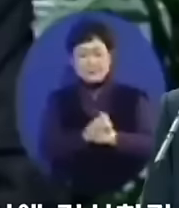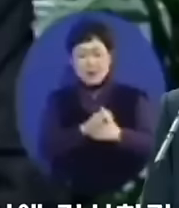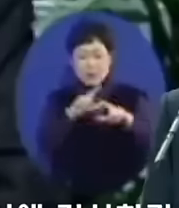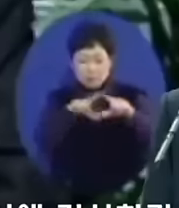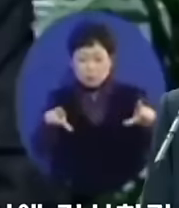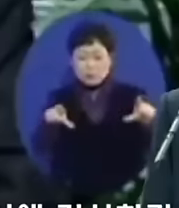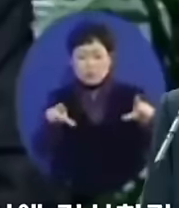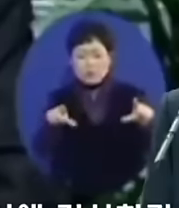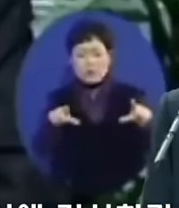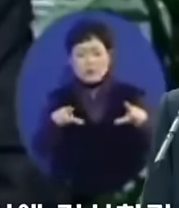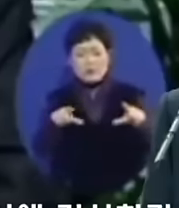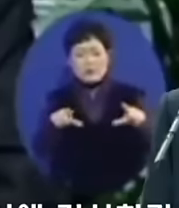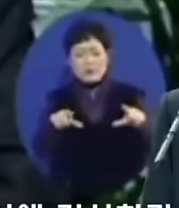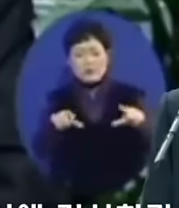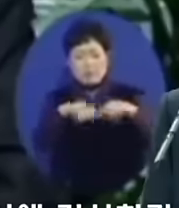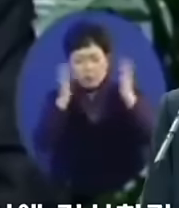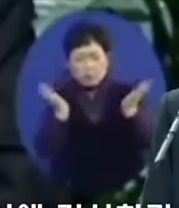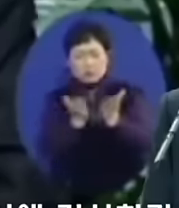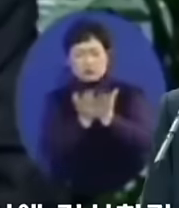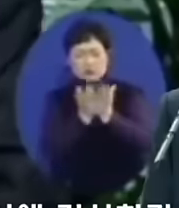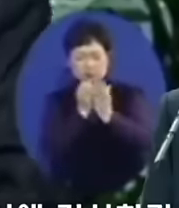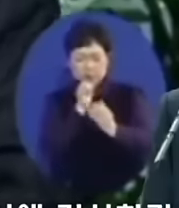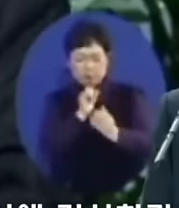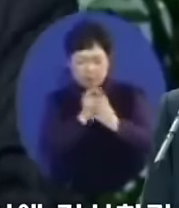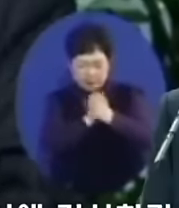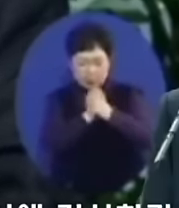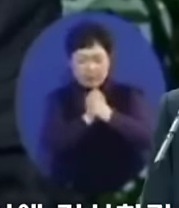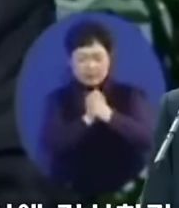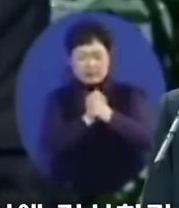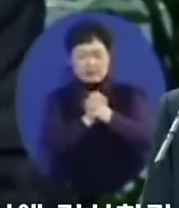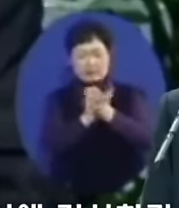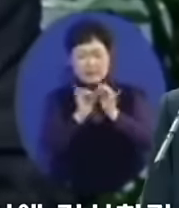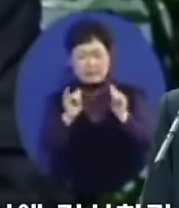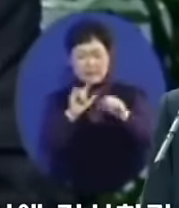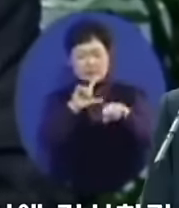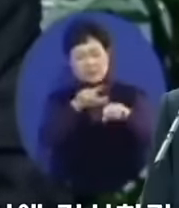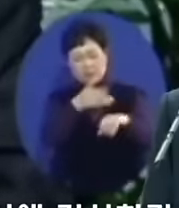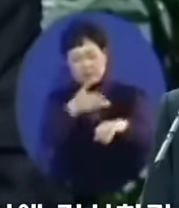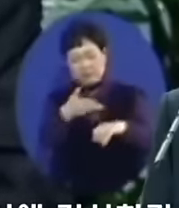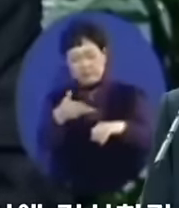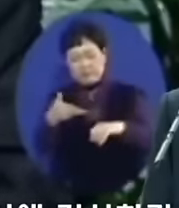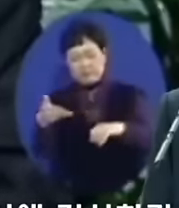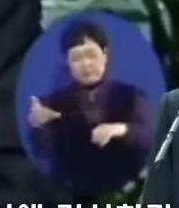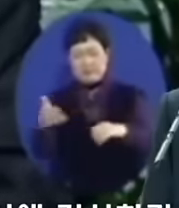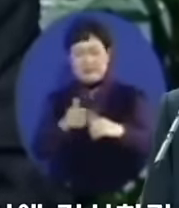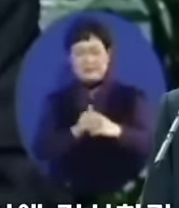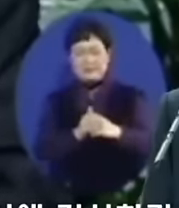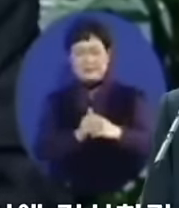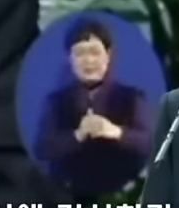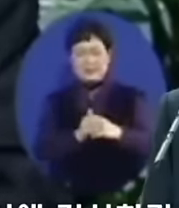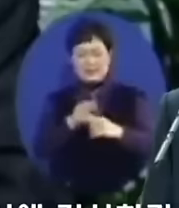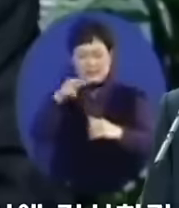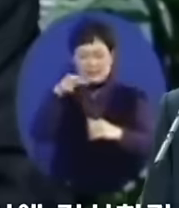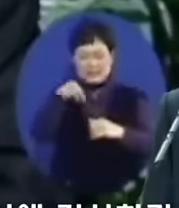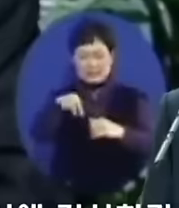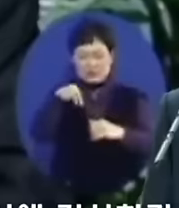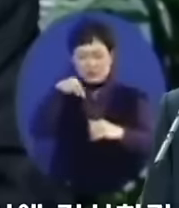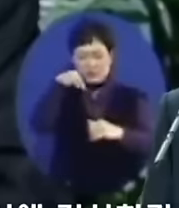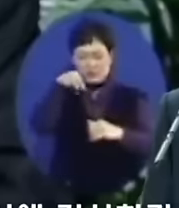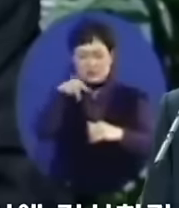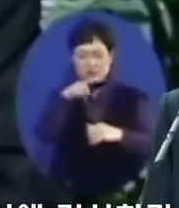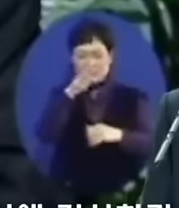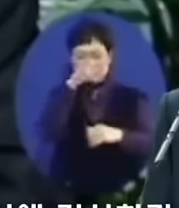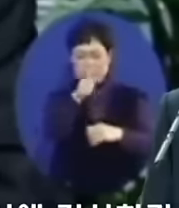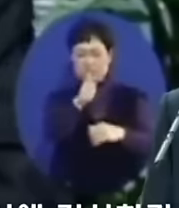일상생활의 모든 일에 주님께 기도했었습니다. 그러나 그 후에 세월이 지나고 난 다음에 그 수도원의 원장이 누가